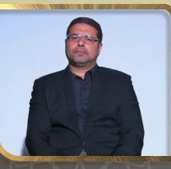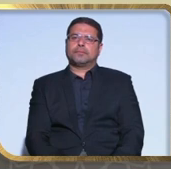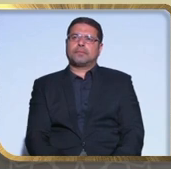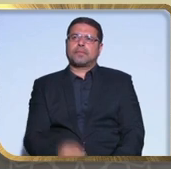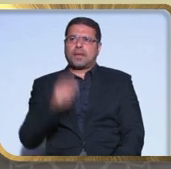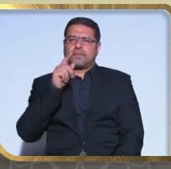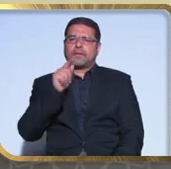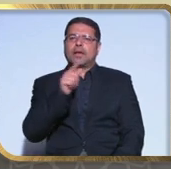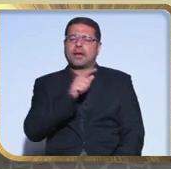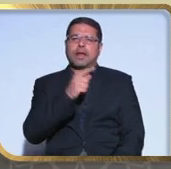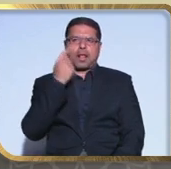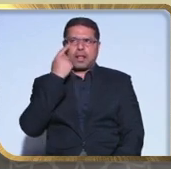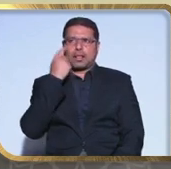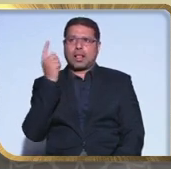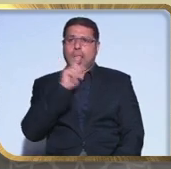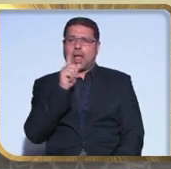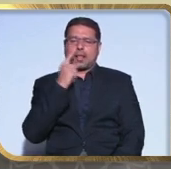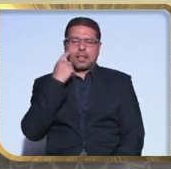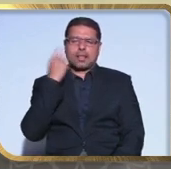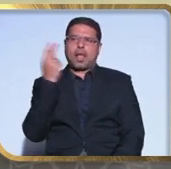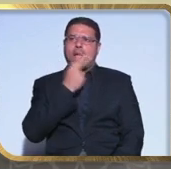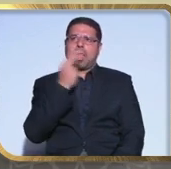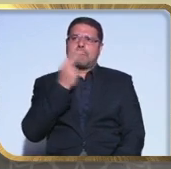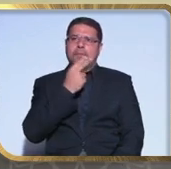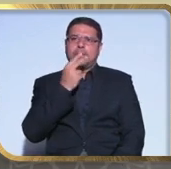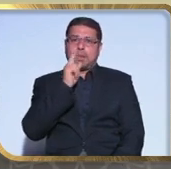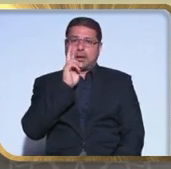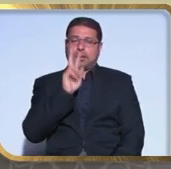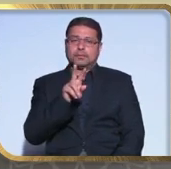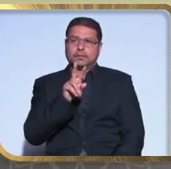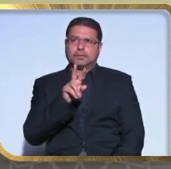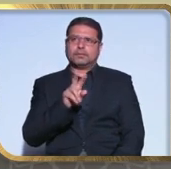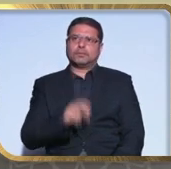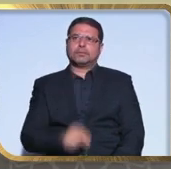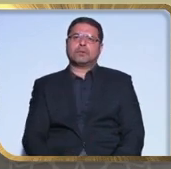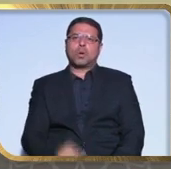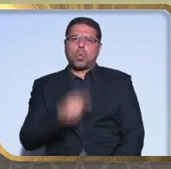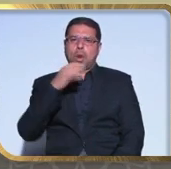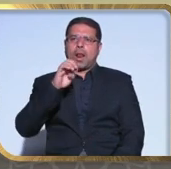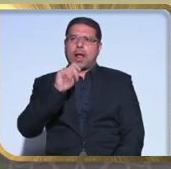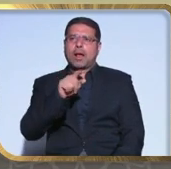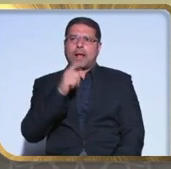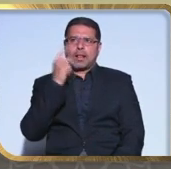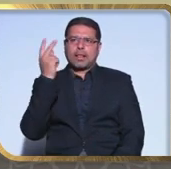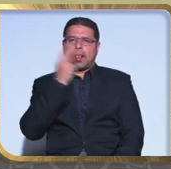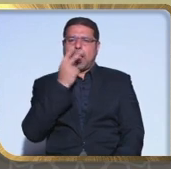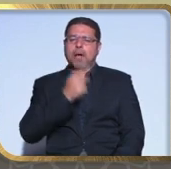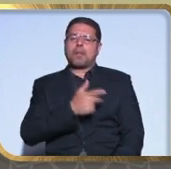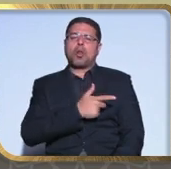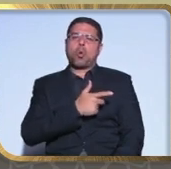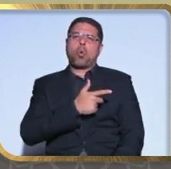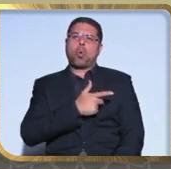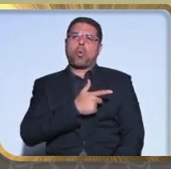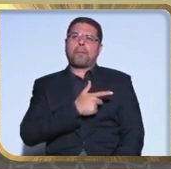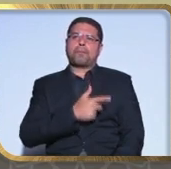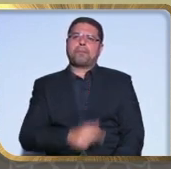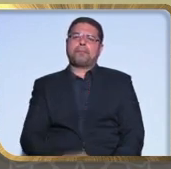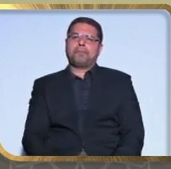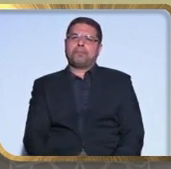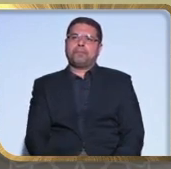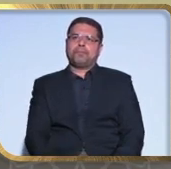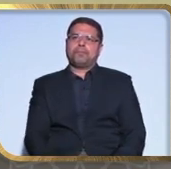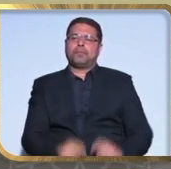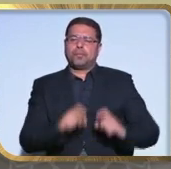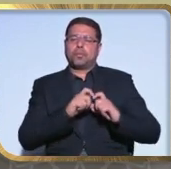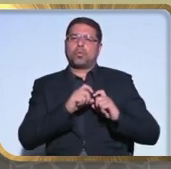فانها لا تعمى الابصار ولكن تعم